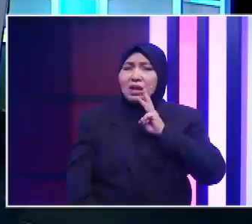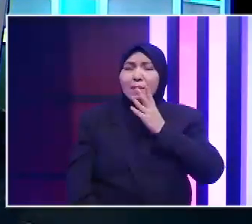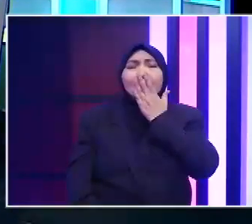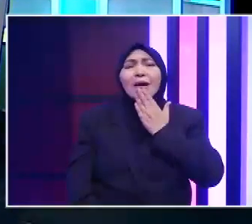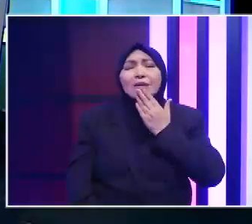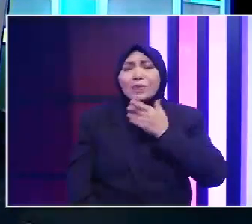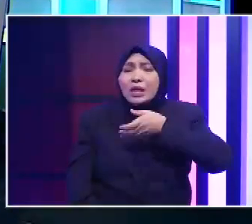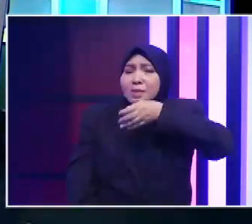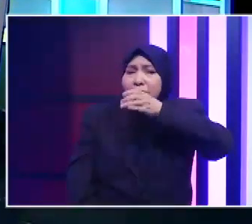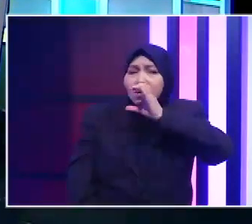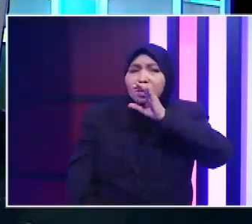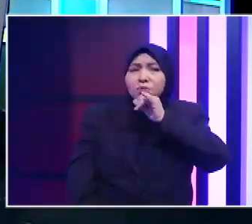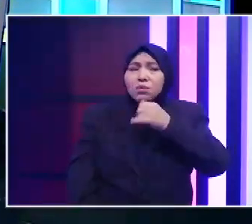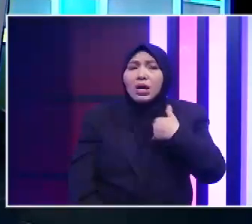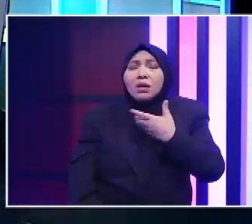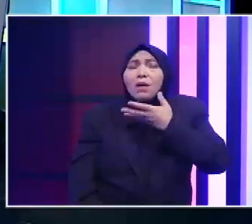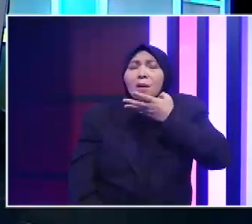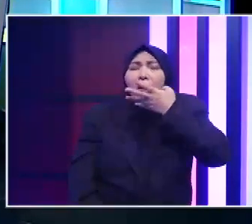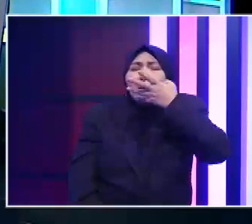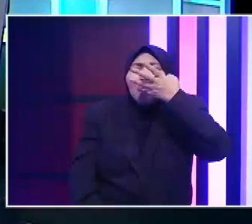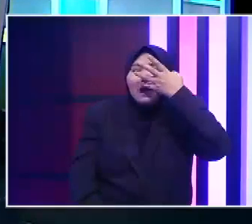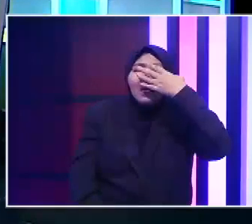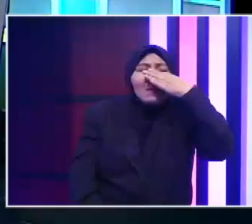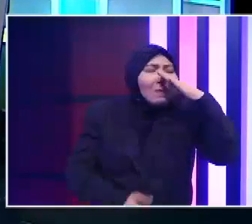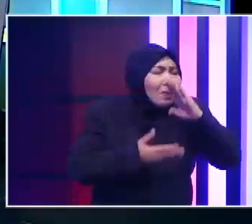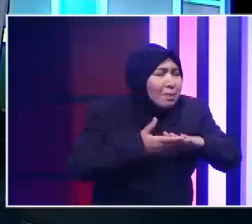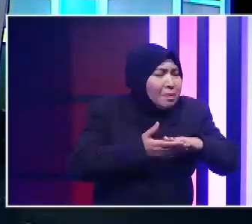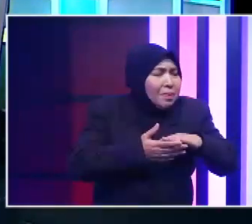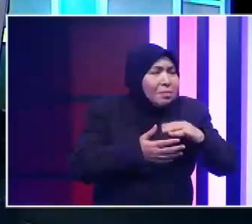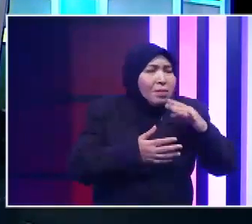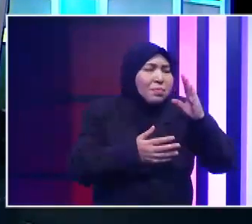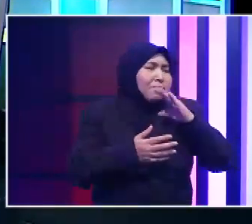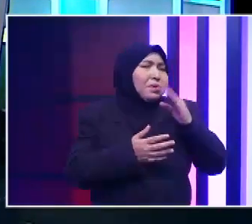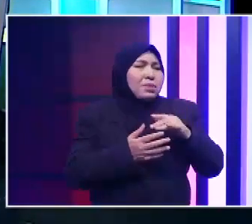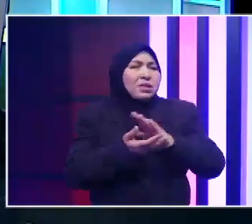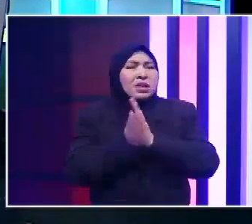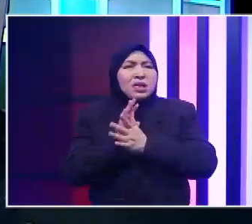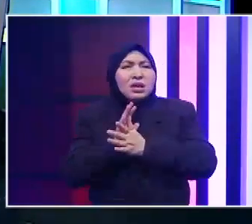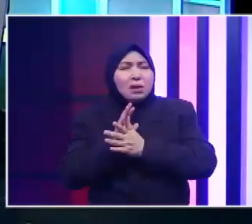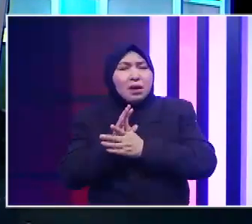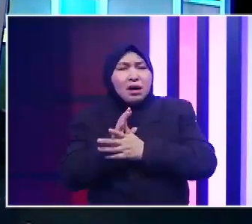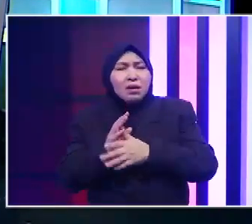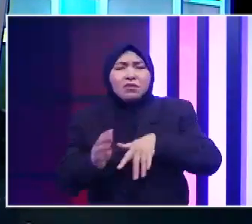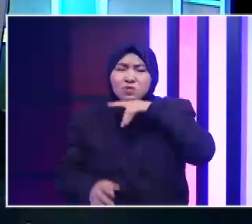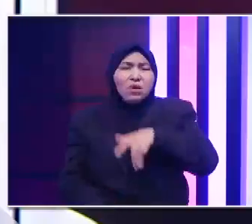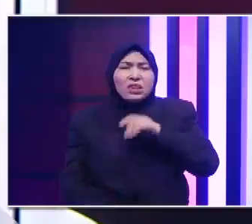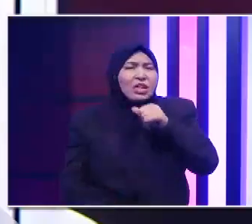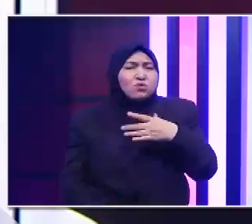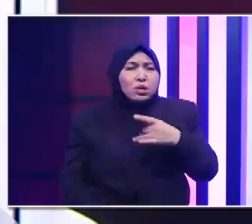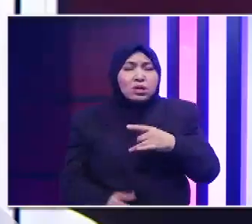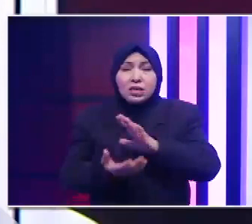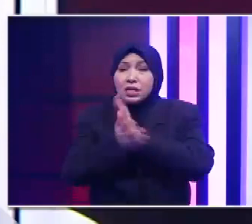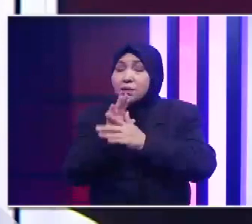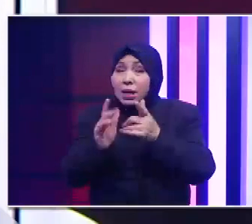madu yang diminum tuh mengeluarkan bau yang tidak enak dimulut Baginda jadi begini tidak suka benda-benda begitu Jadi menemani